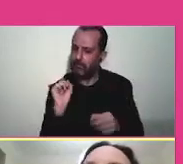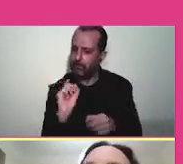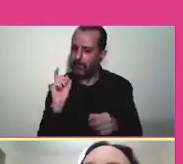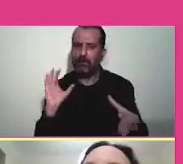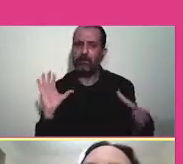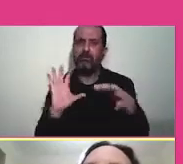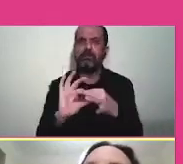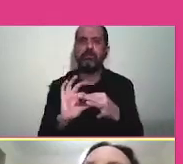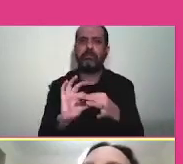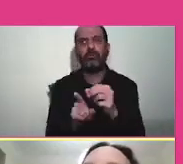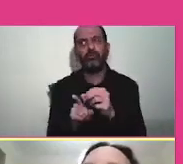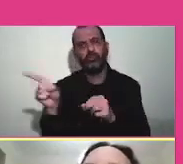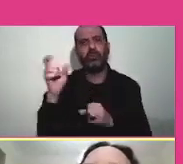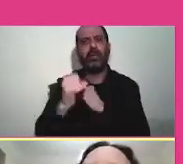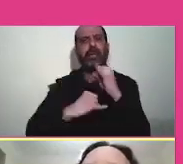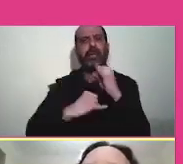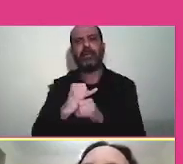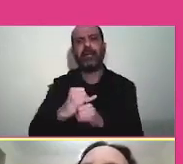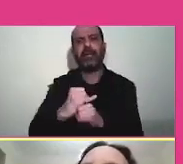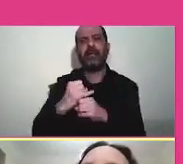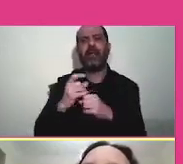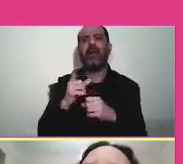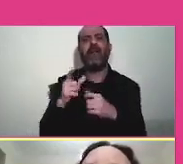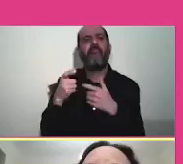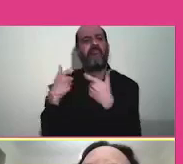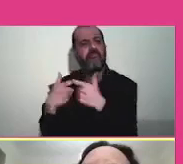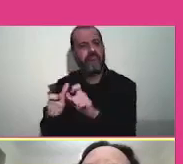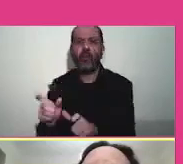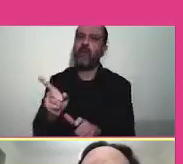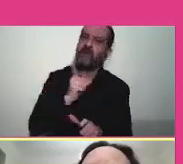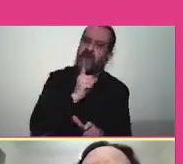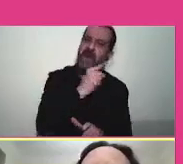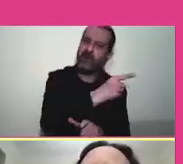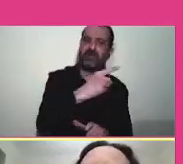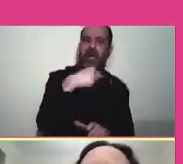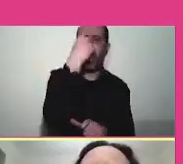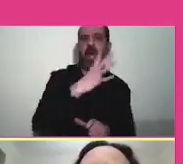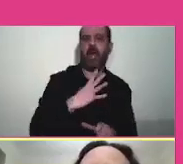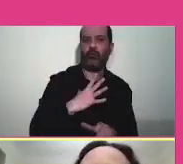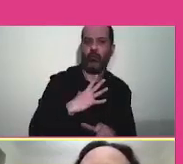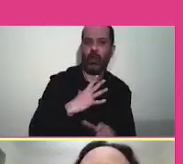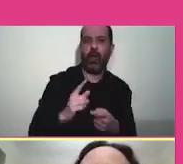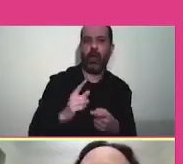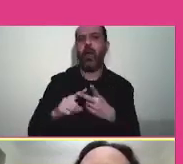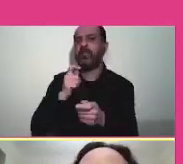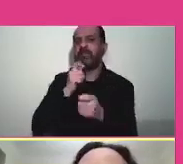βίντεο ή να δείτε συνεντεύξεις τους γραπτές ή